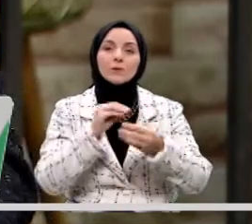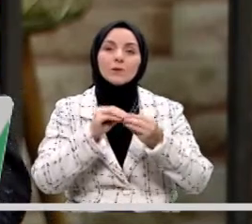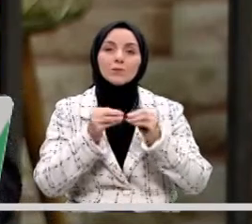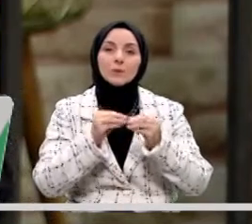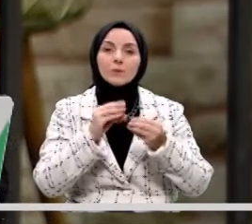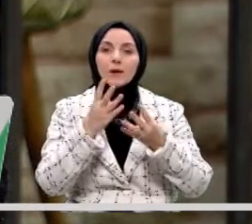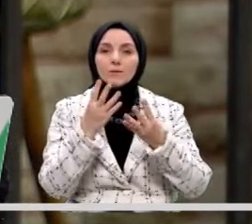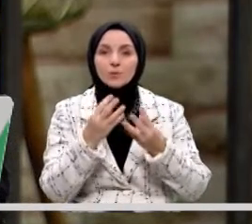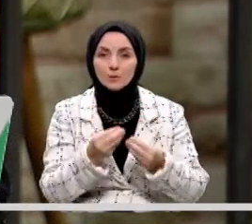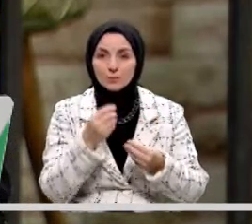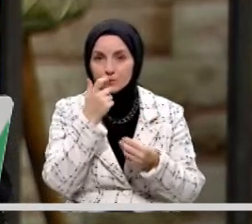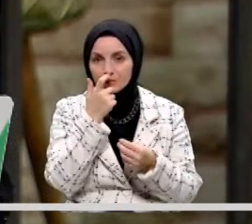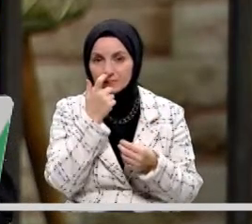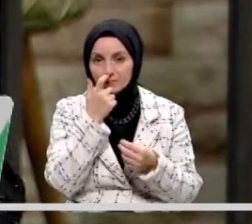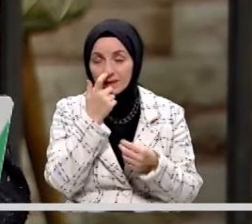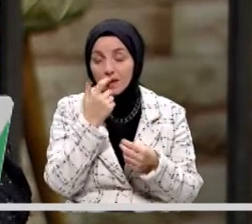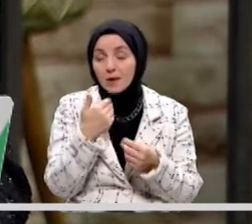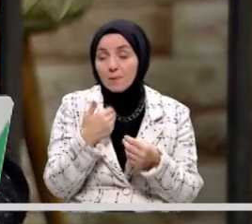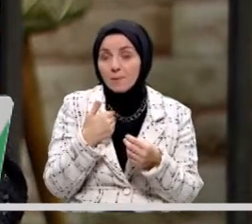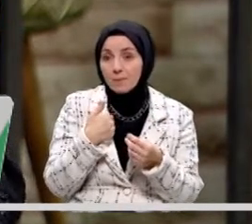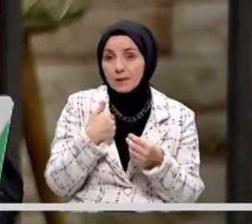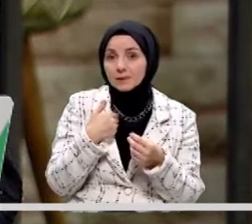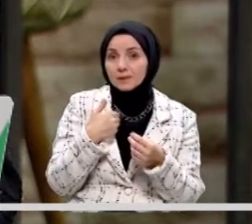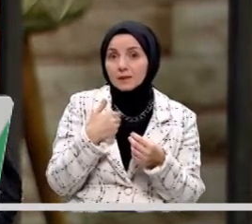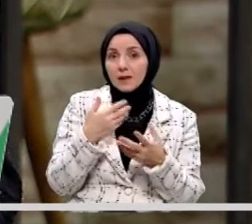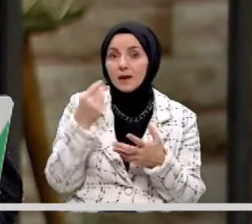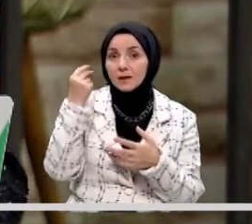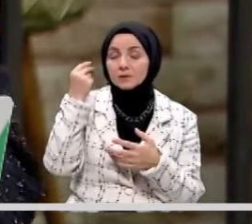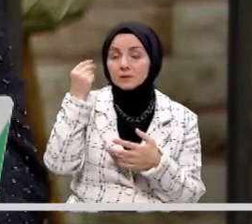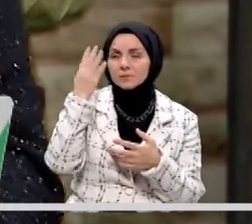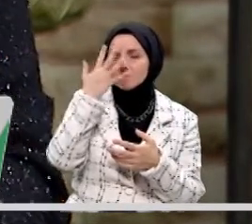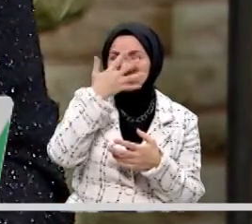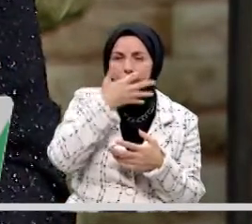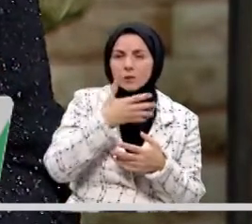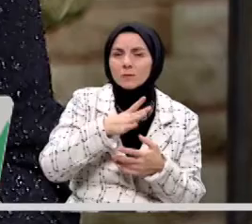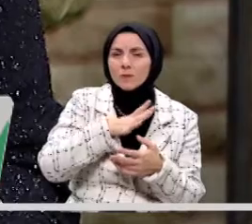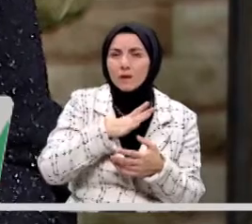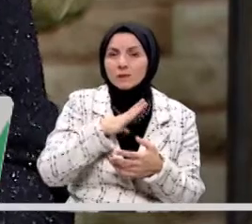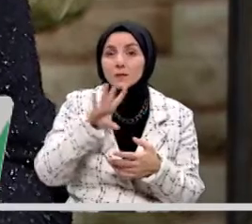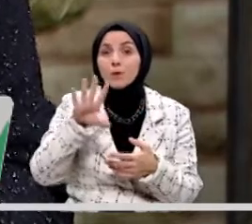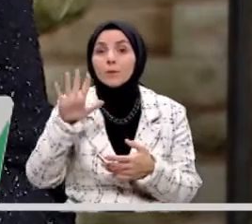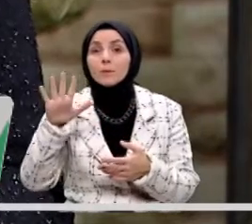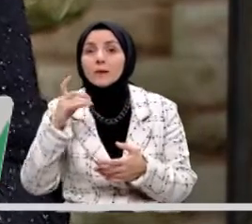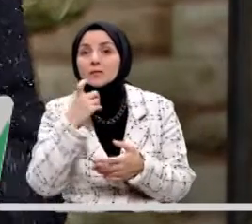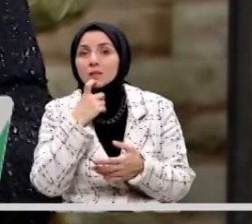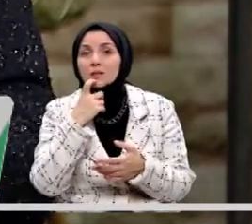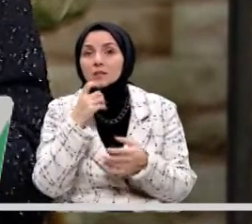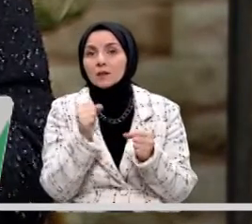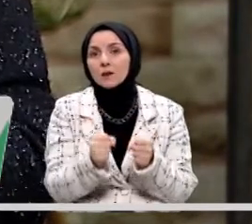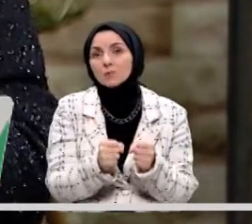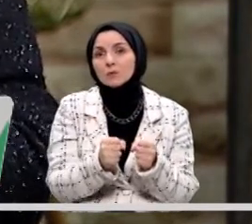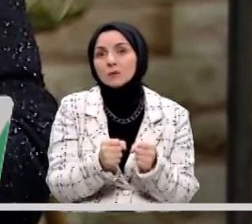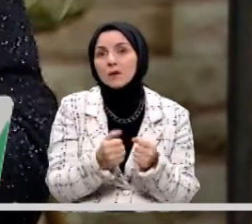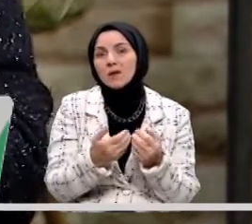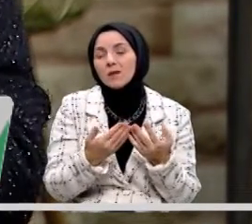4-5'te kalmışımdır yani ergenlikte de 11-12 tetiklemiştir beni ben şimdi çekilirim Sen benim ablamsın Oradakiler de benim abim Ay